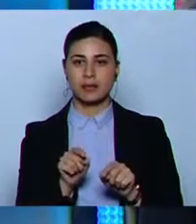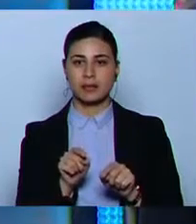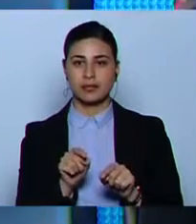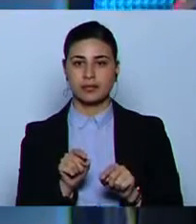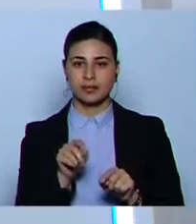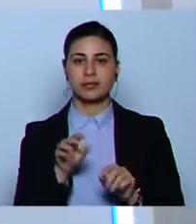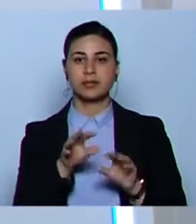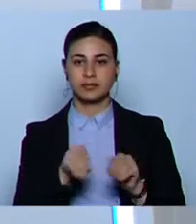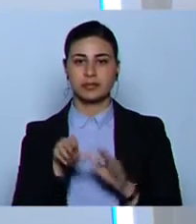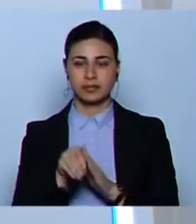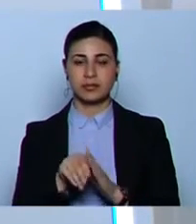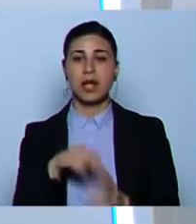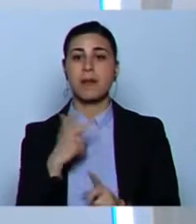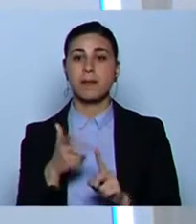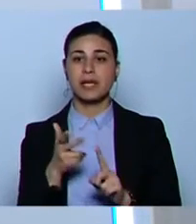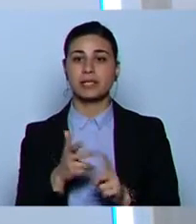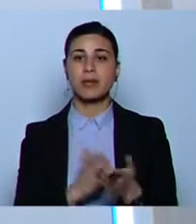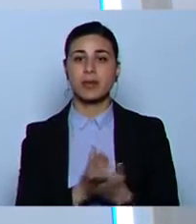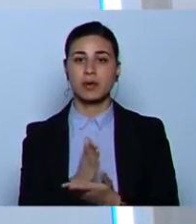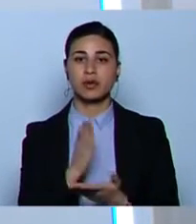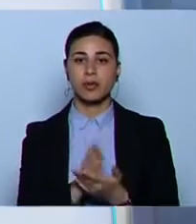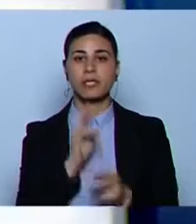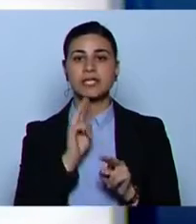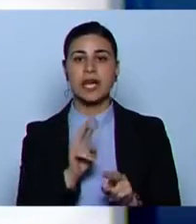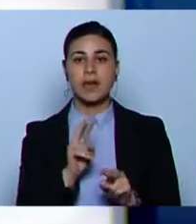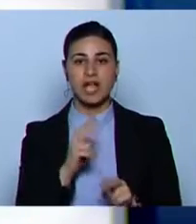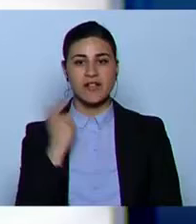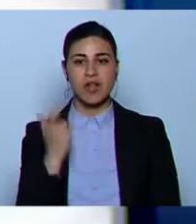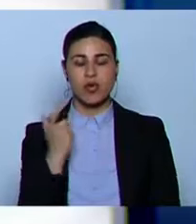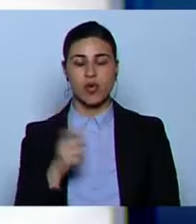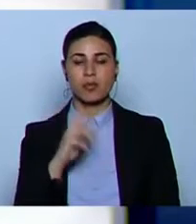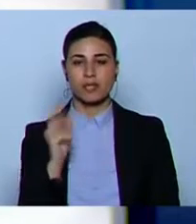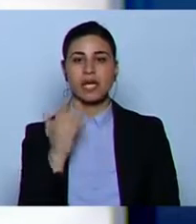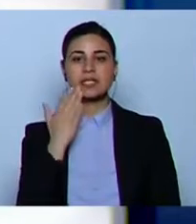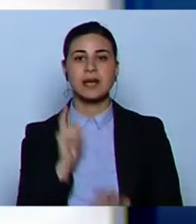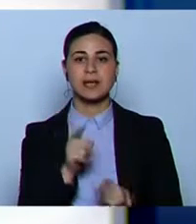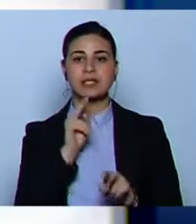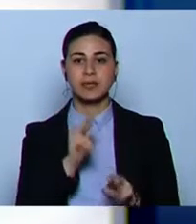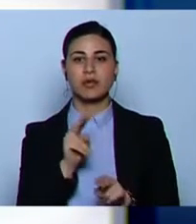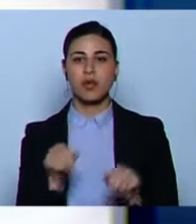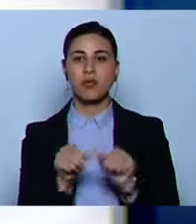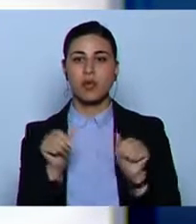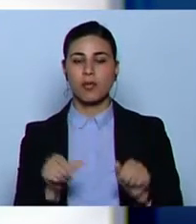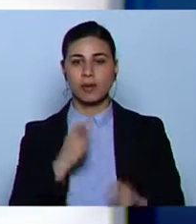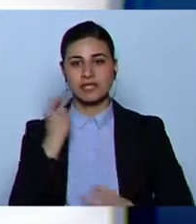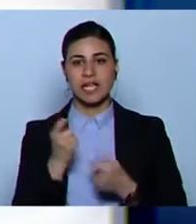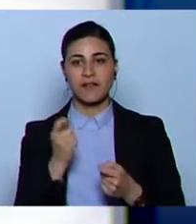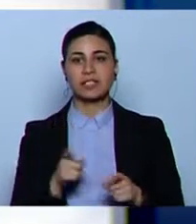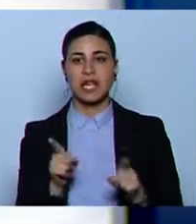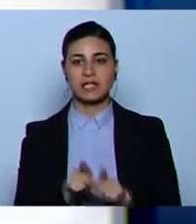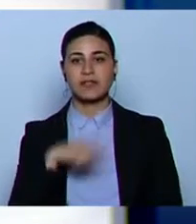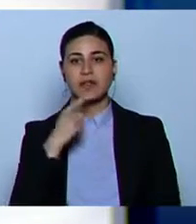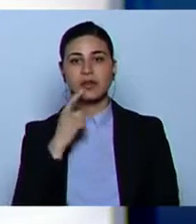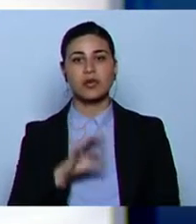დასახლებათა დონეზე. მესამე მიმართულება არის ზედამხედველობის და სამართლებრივი ზედამხედველობის ფორმების დახვეწა და ასევე